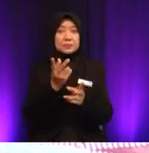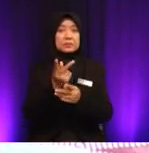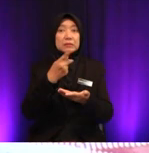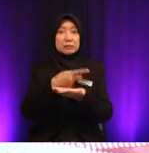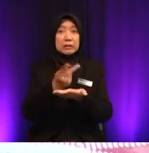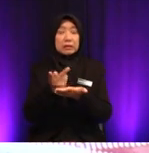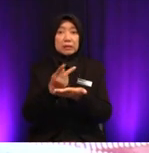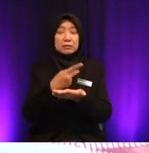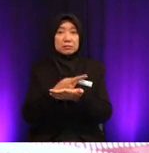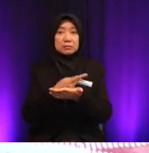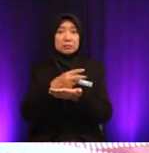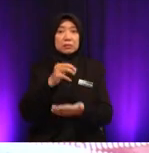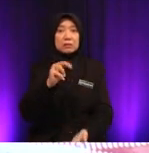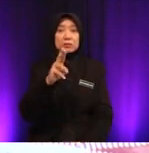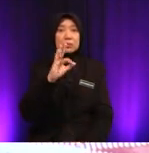juga